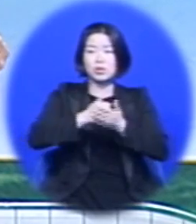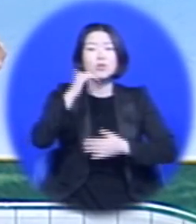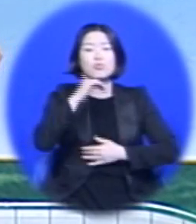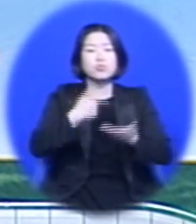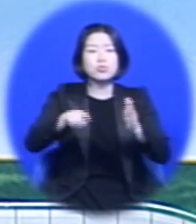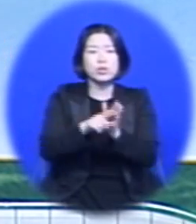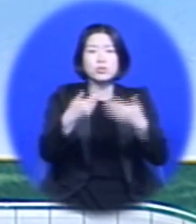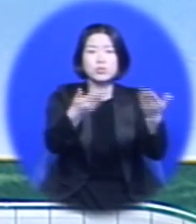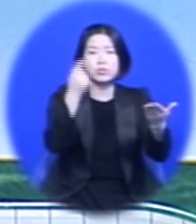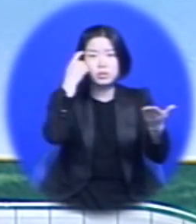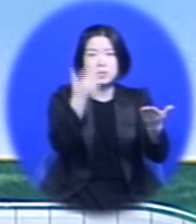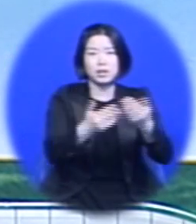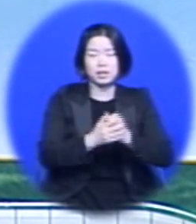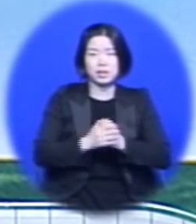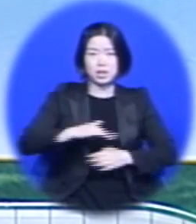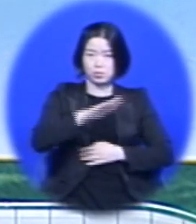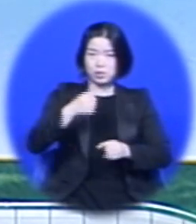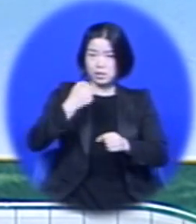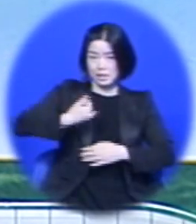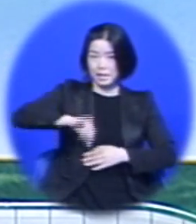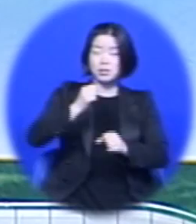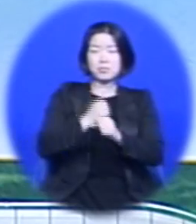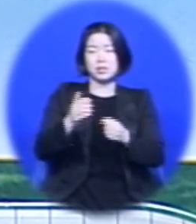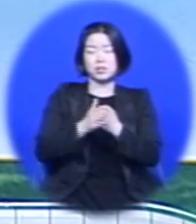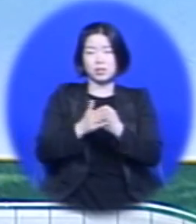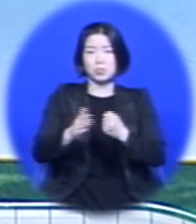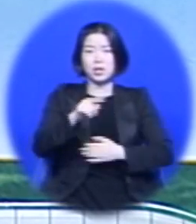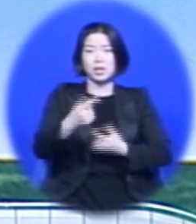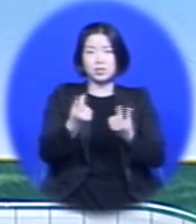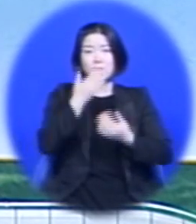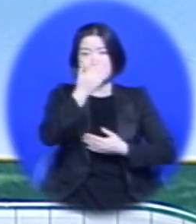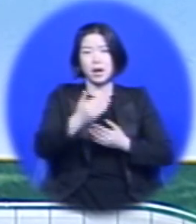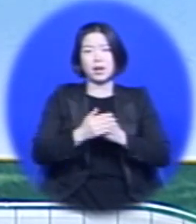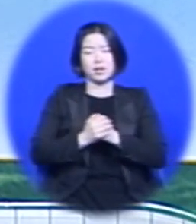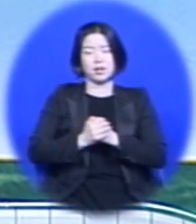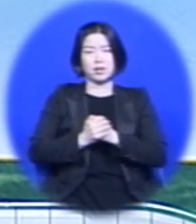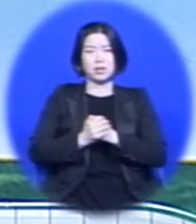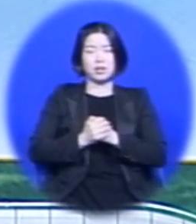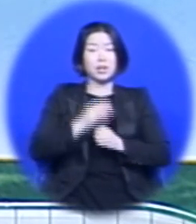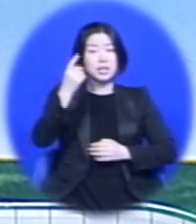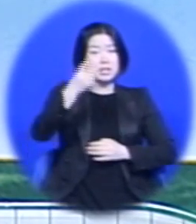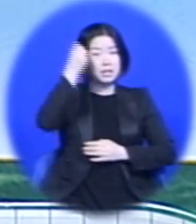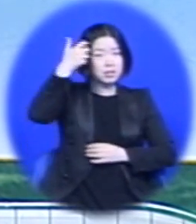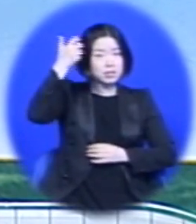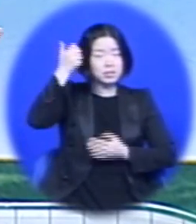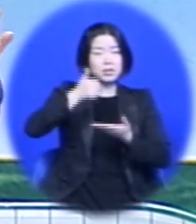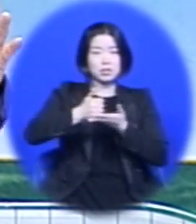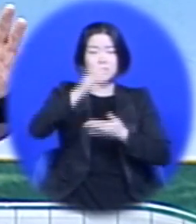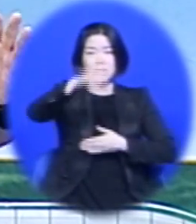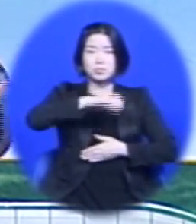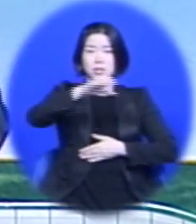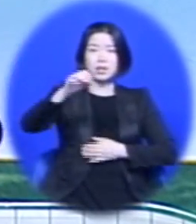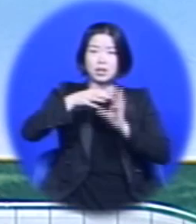내어주십니까? 우리를 자녀 삼으시니까 그렇게 하신 거예요. 성령께서 십자가를